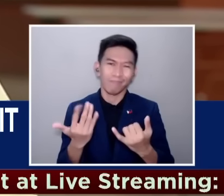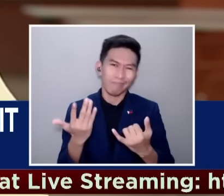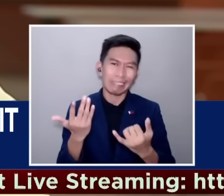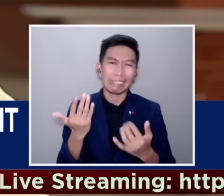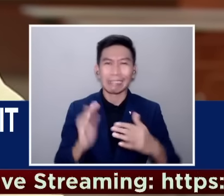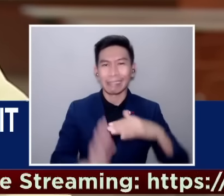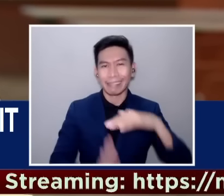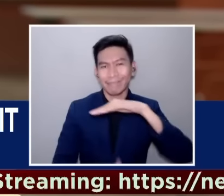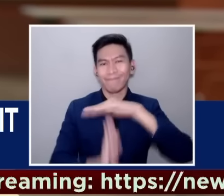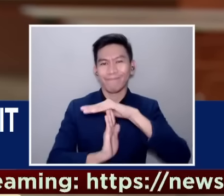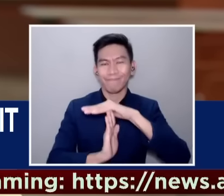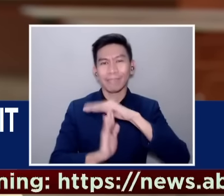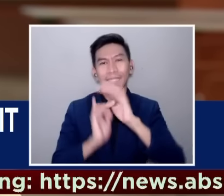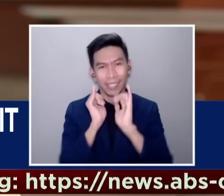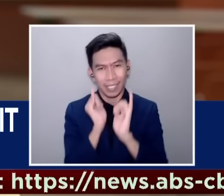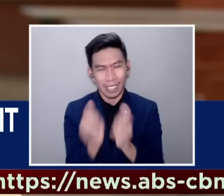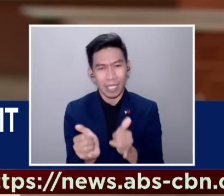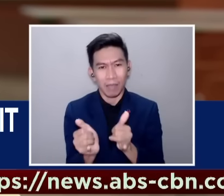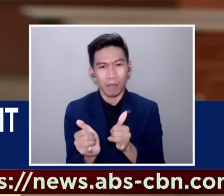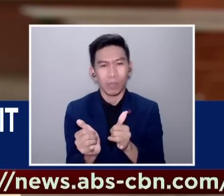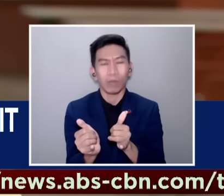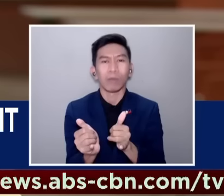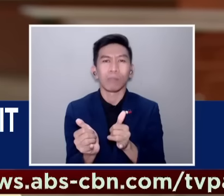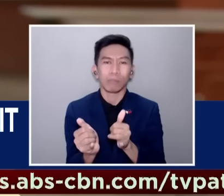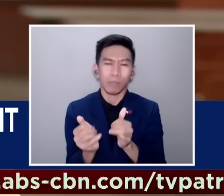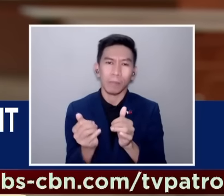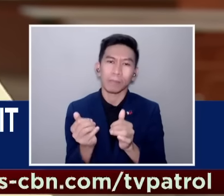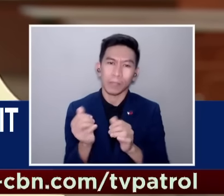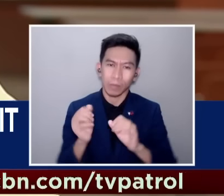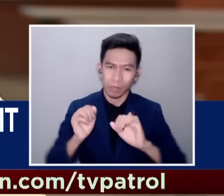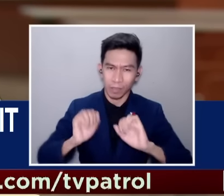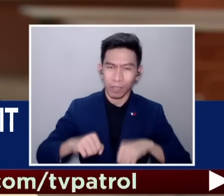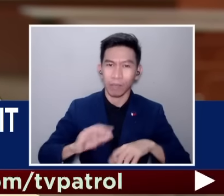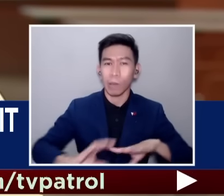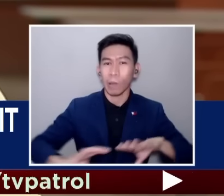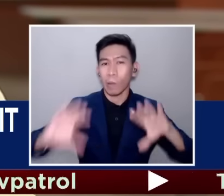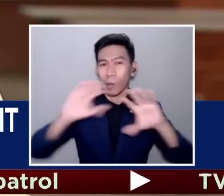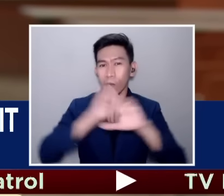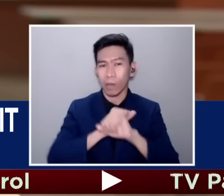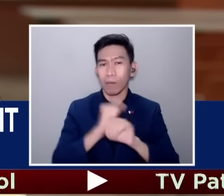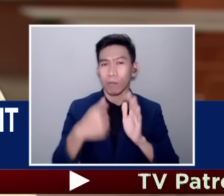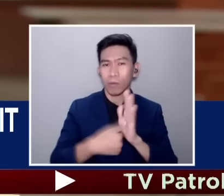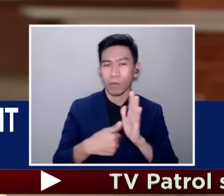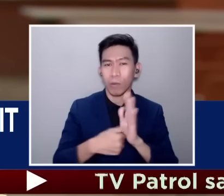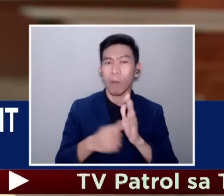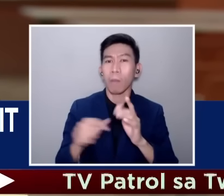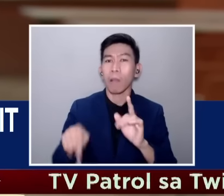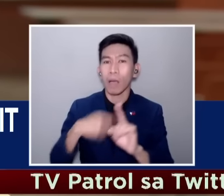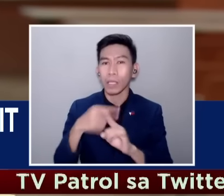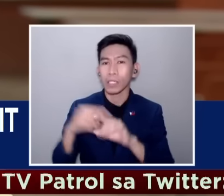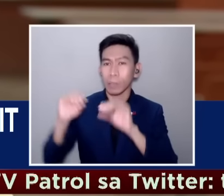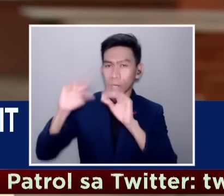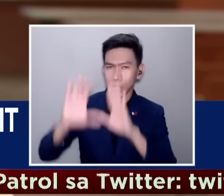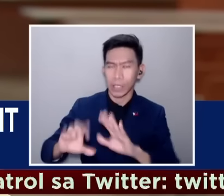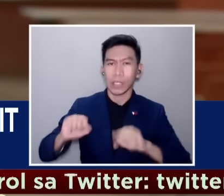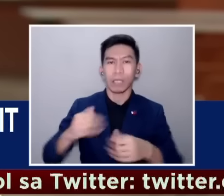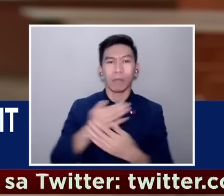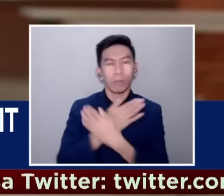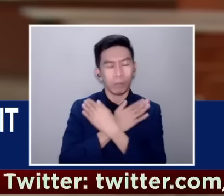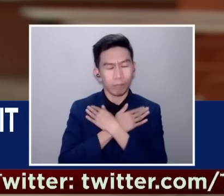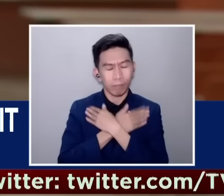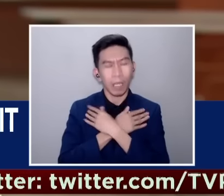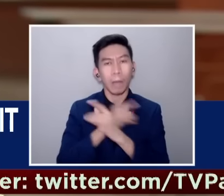paano ay matapos na rin ang botohan at the same time, yung pakapagpahinga na rin ang ating mga guro at kayo po ng mga kababayan natin.